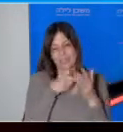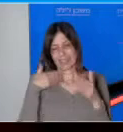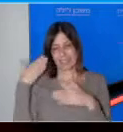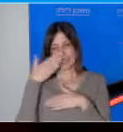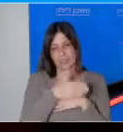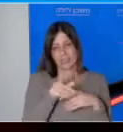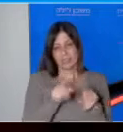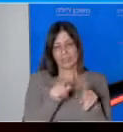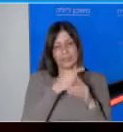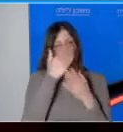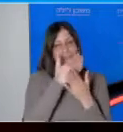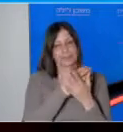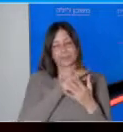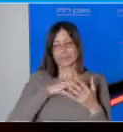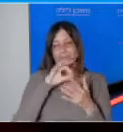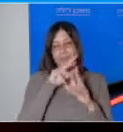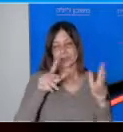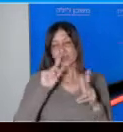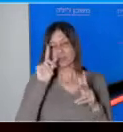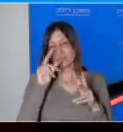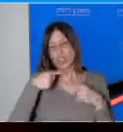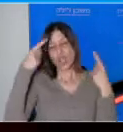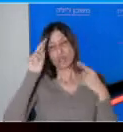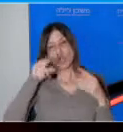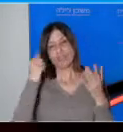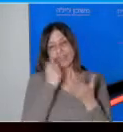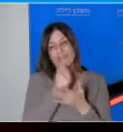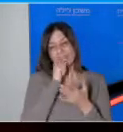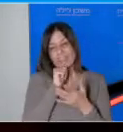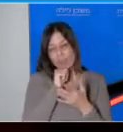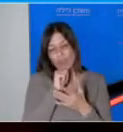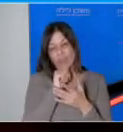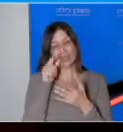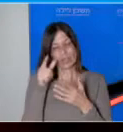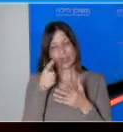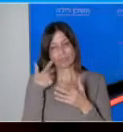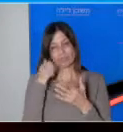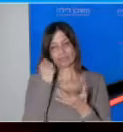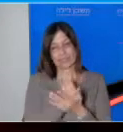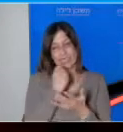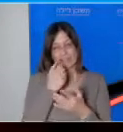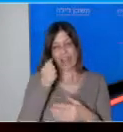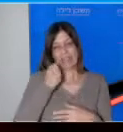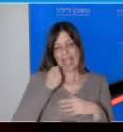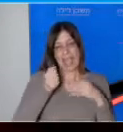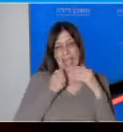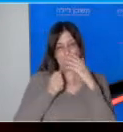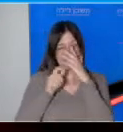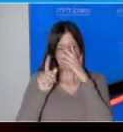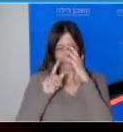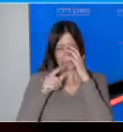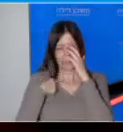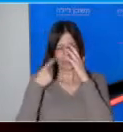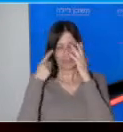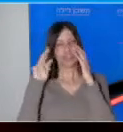נכנסים כמו התנאים שלנו בארץ, זאת אומרת, מי שכיום יש לו תו ירוק, כך גם תקף לתיירים. אבל כמו שאתה יודע,